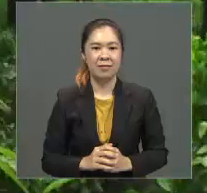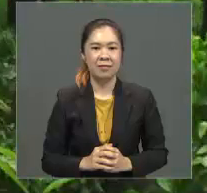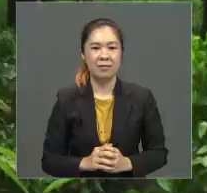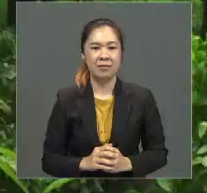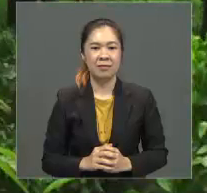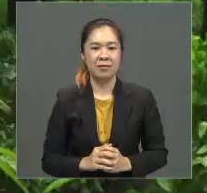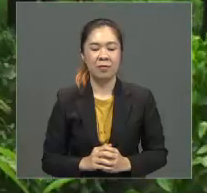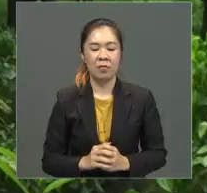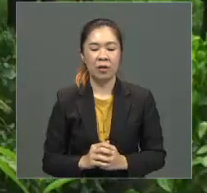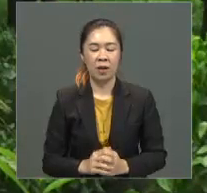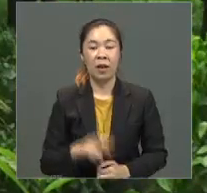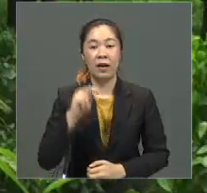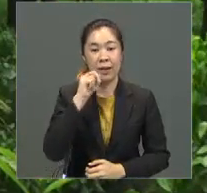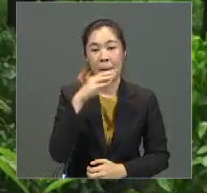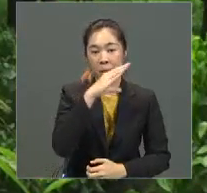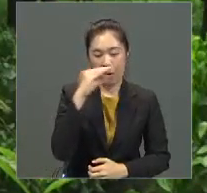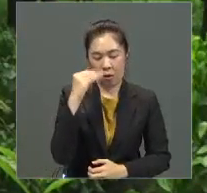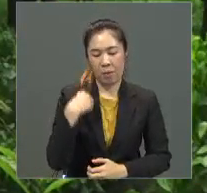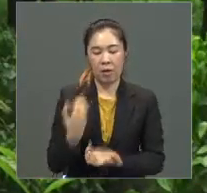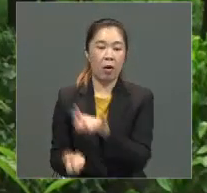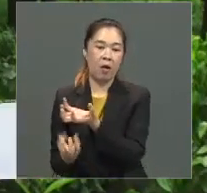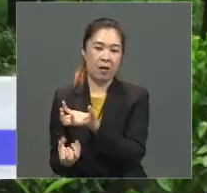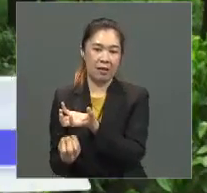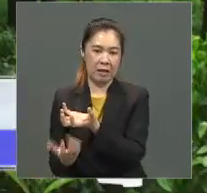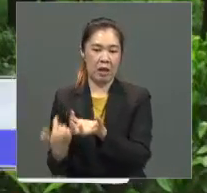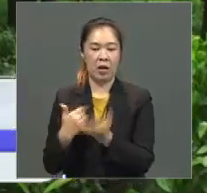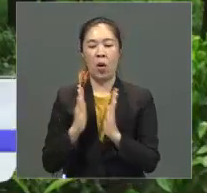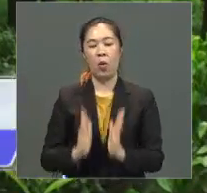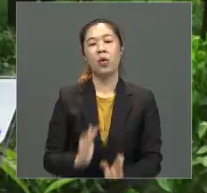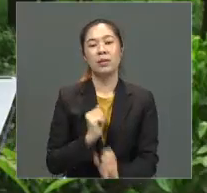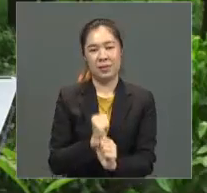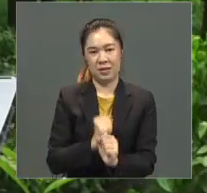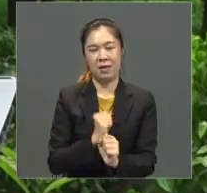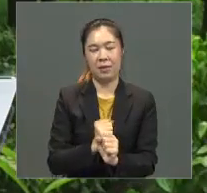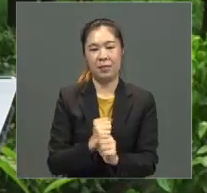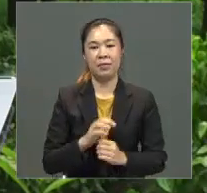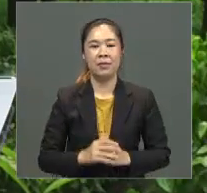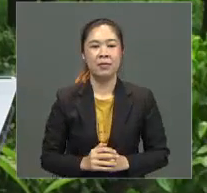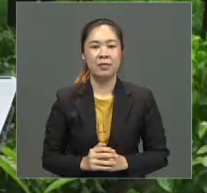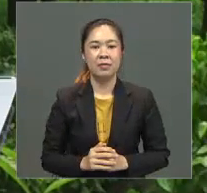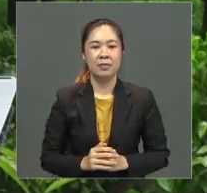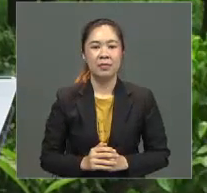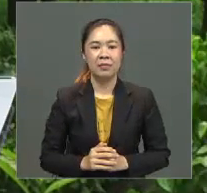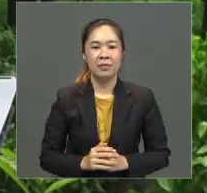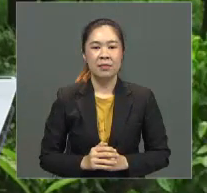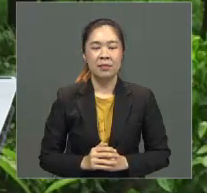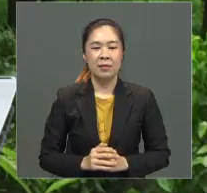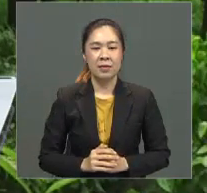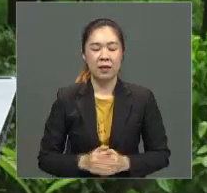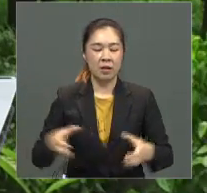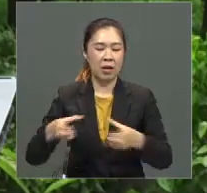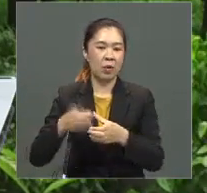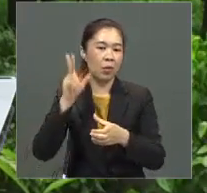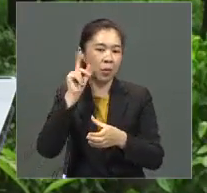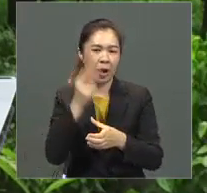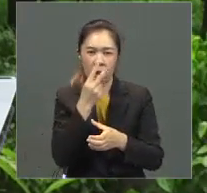ทั้งมะแกงและน้ำหอมเนี่ยเราก็ไม่ได้ใช้แรงงานลิงนะครับเราใช้คนเป็นหลักนะครับแล้วก็อย่างที่พี่น้องสื่อมวลชนก็ได้เห็นนะครับว่